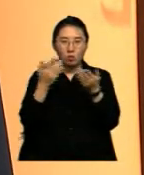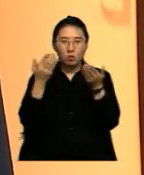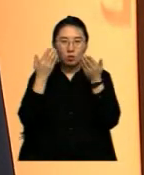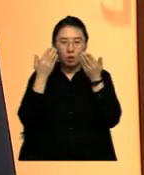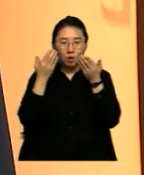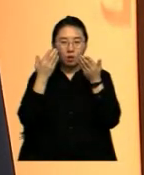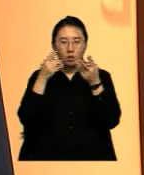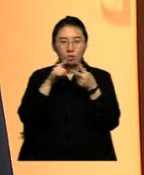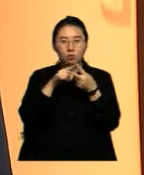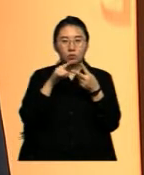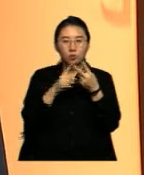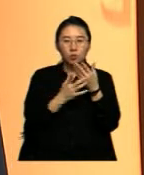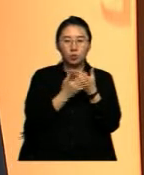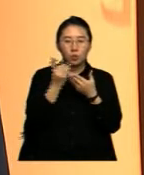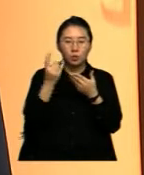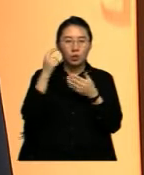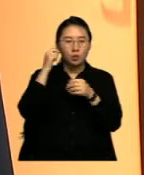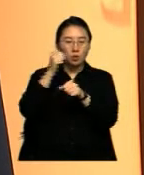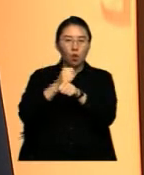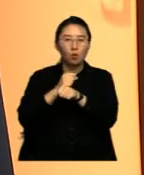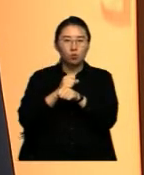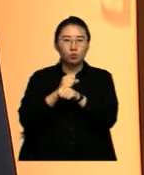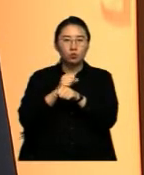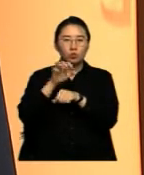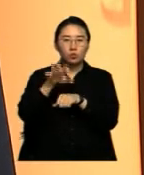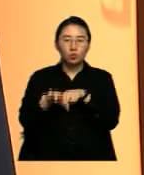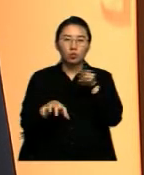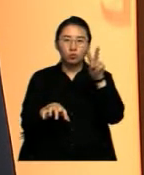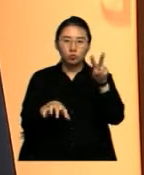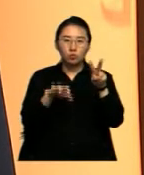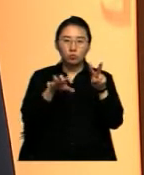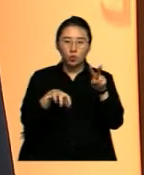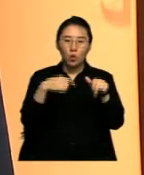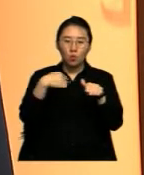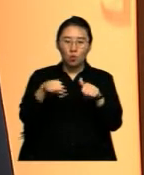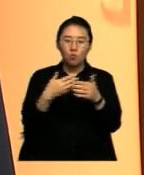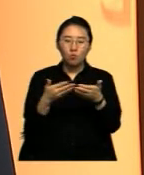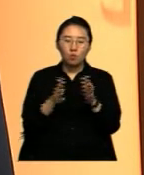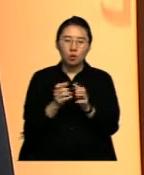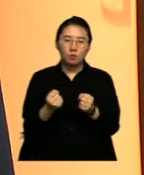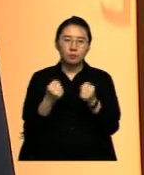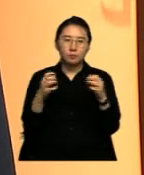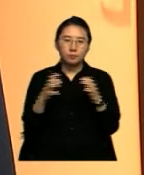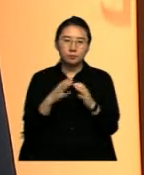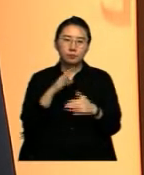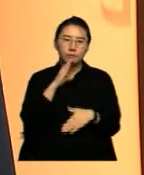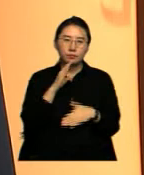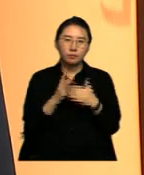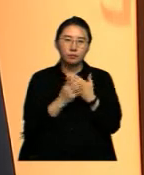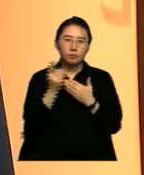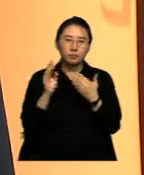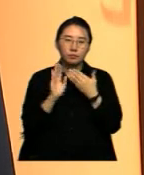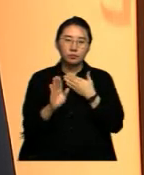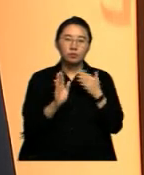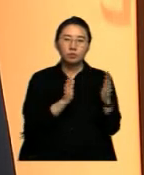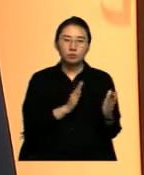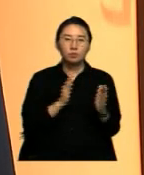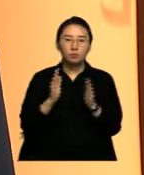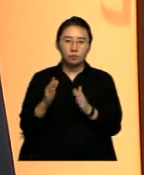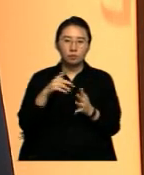인천대학교에 있는 통일 관련 연구소 두 군데에서 교육부랑 협력을 해서 실질적인 통일 이후를